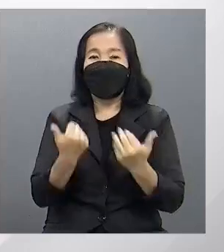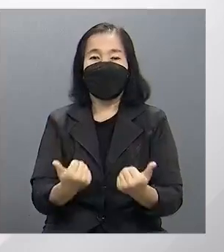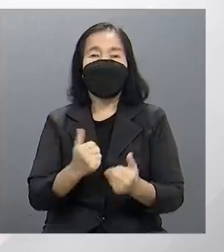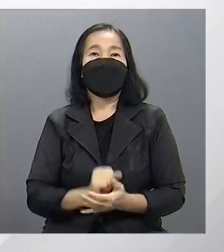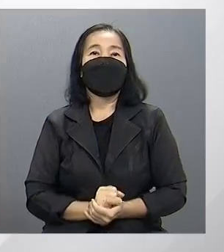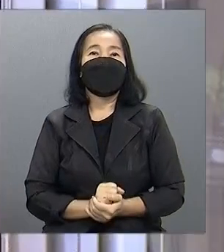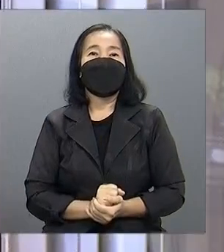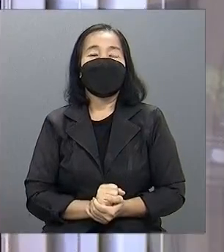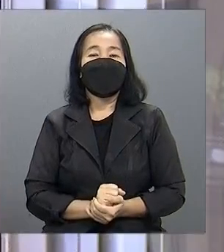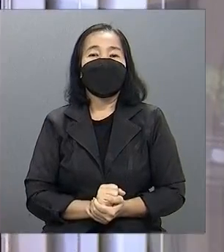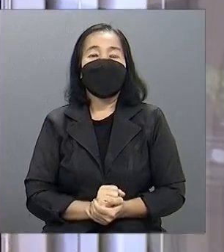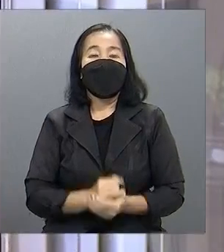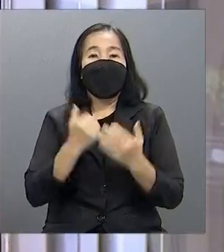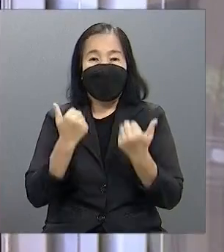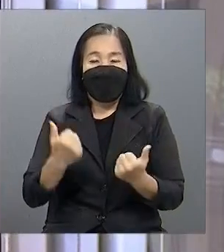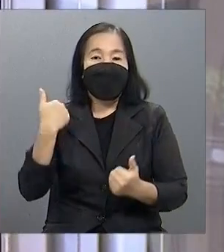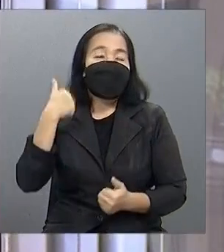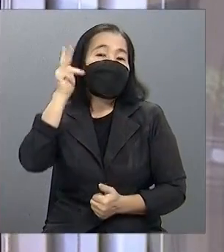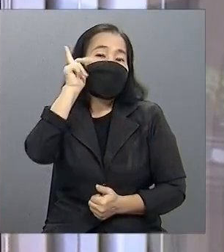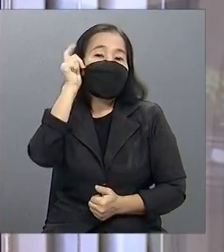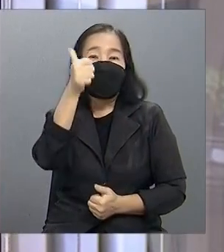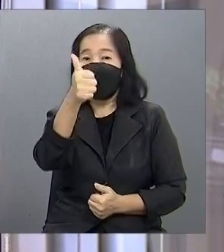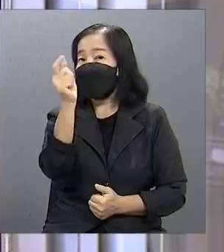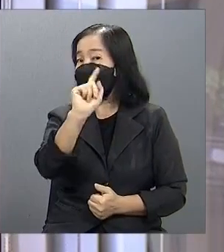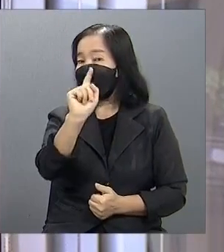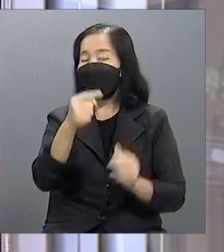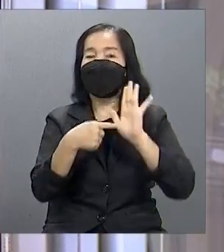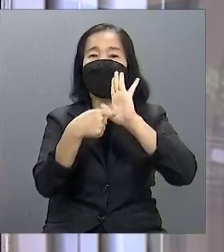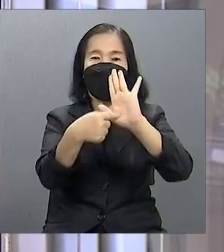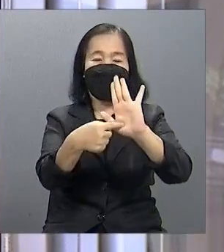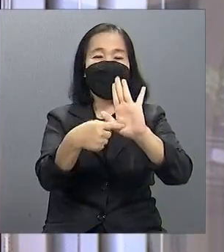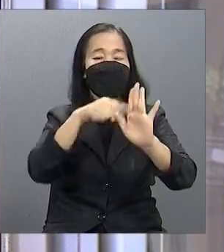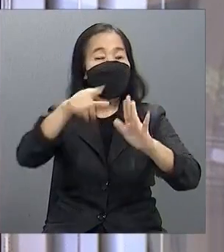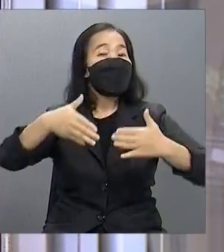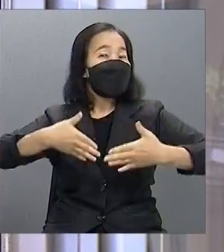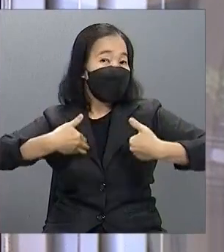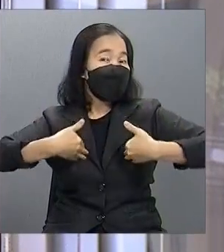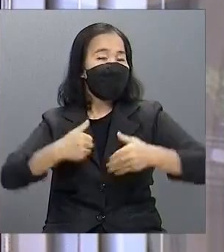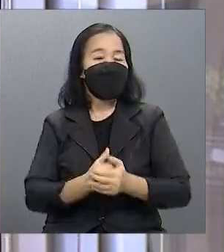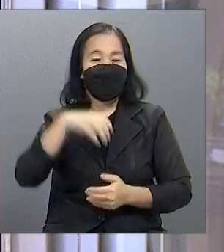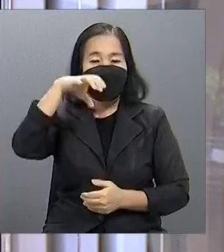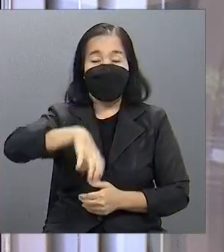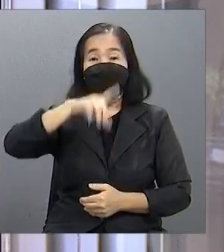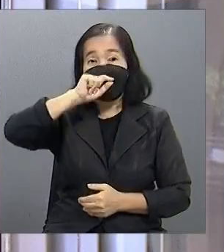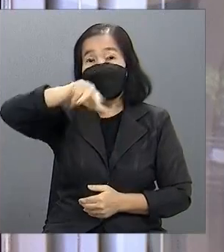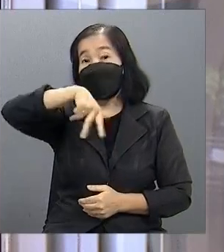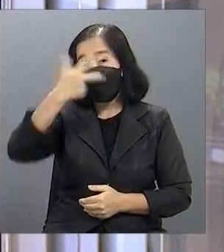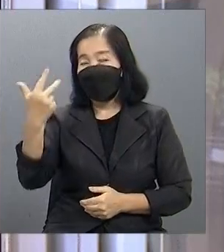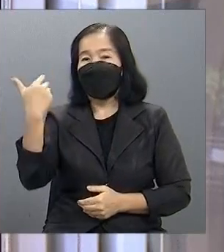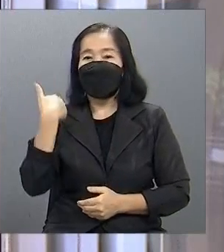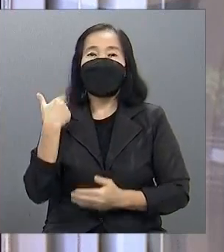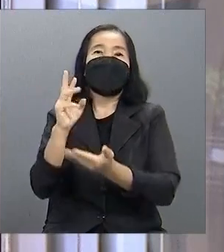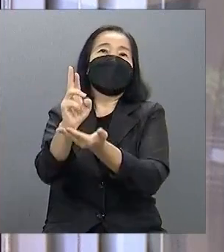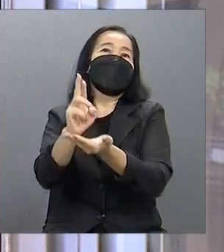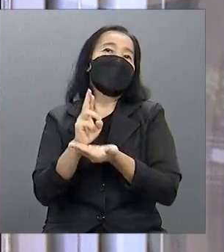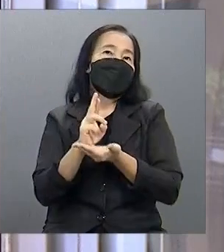ผู้ชมครับวันนี้มีข่าวดีมานำเสนอแล้วให้คุณผู้ชมร่วมยินดีไปกับเรานะครับไทย PBS ของเราครับได้รับ2รางวัลจากคมชัดลึกอวอร์ด